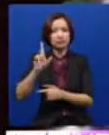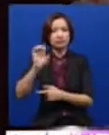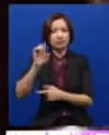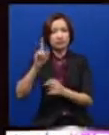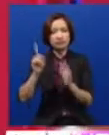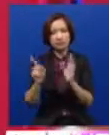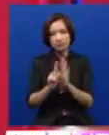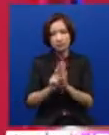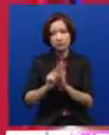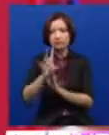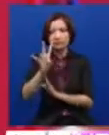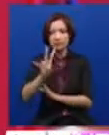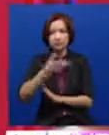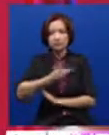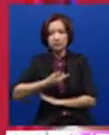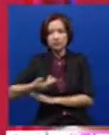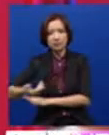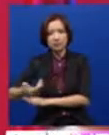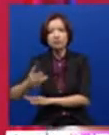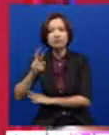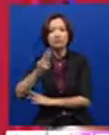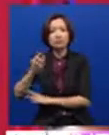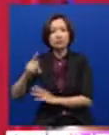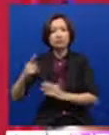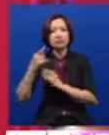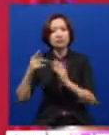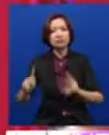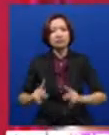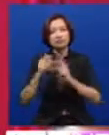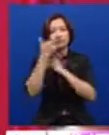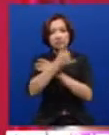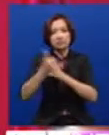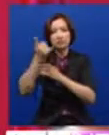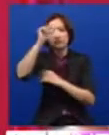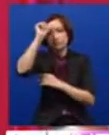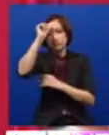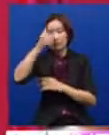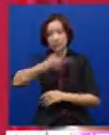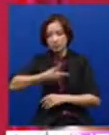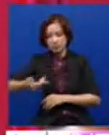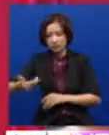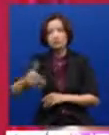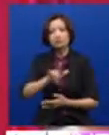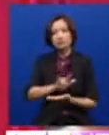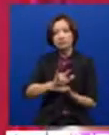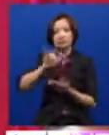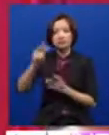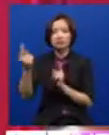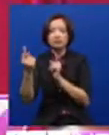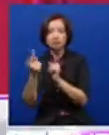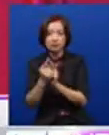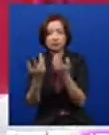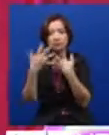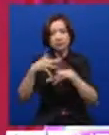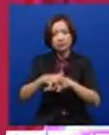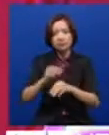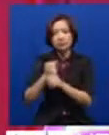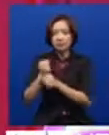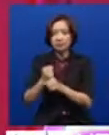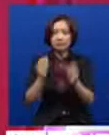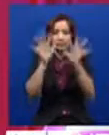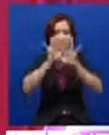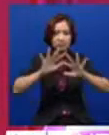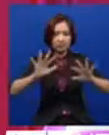7ตามคำเชิญของรัฐมนตรีว่าการกระทรวงการต่างประเทศอินเดียเพื่อส่งเสริมความเป็นหุ้นส่วนทางยุทธศาสตร์ระหว่างอาเซียน